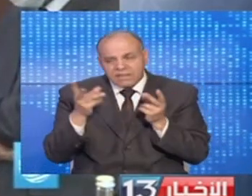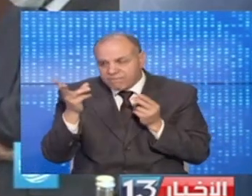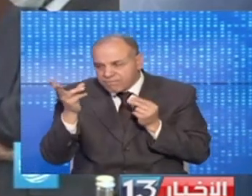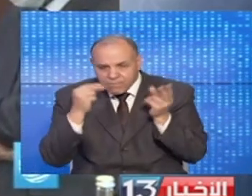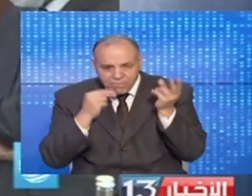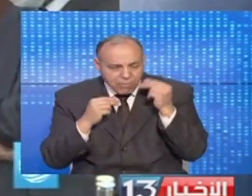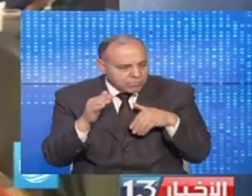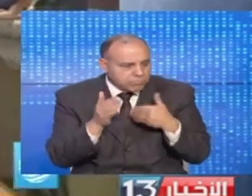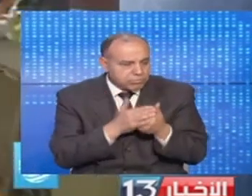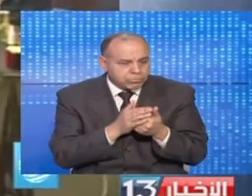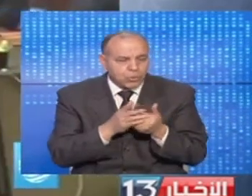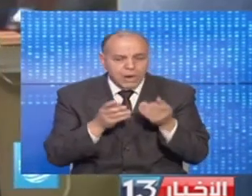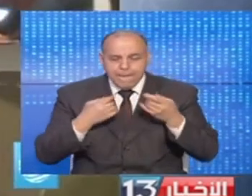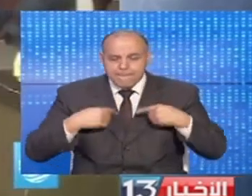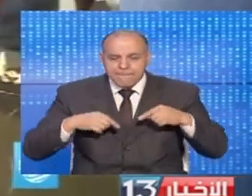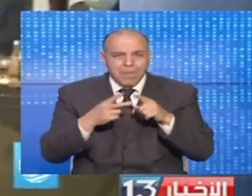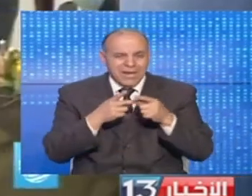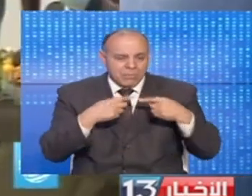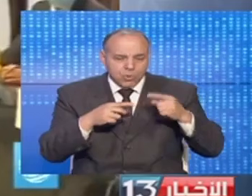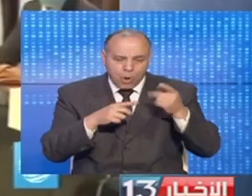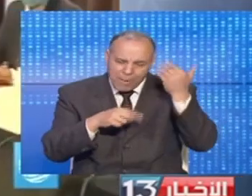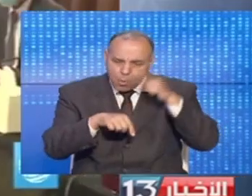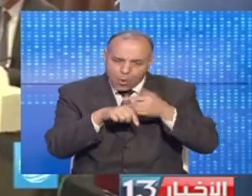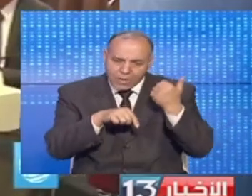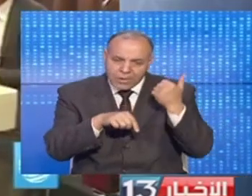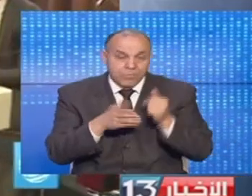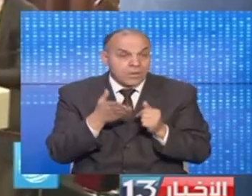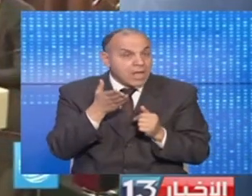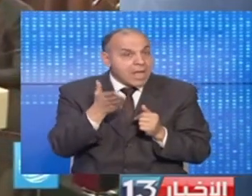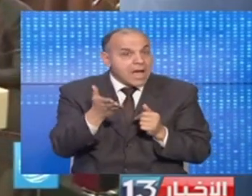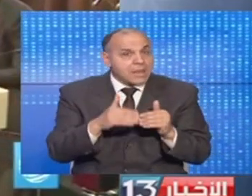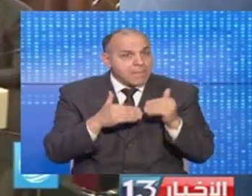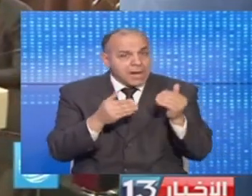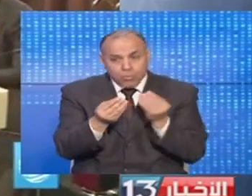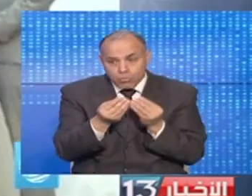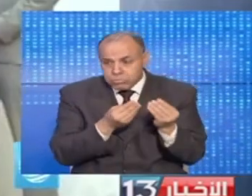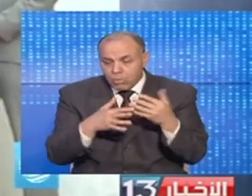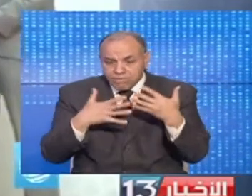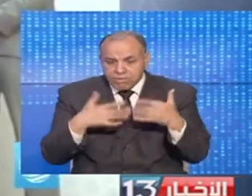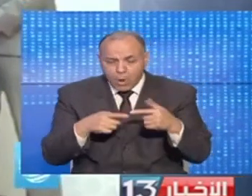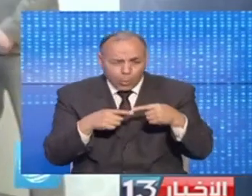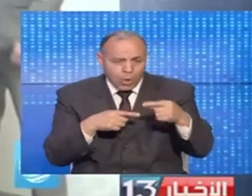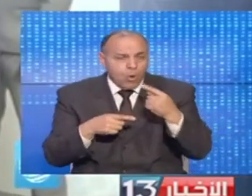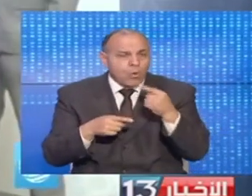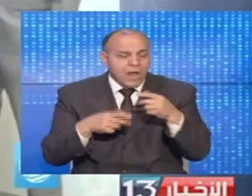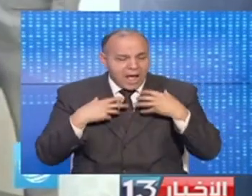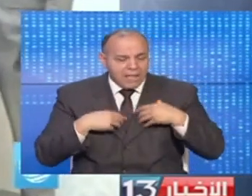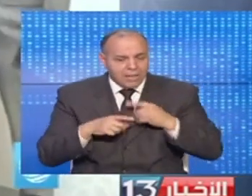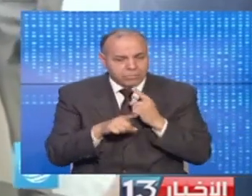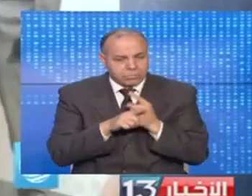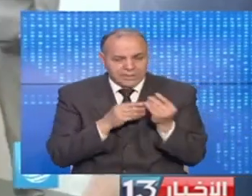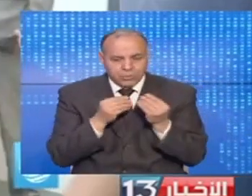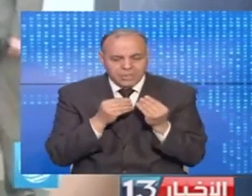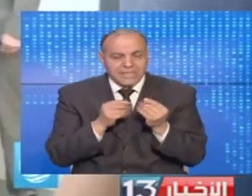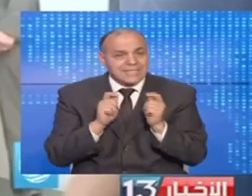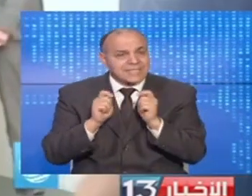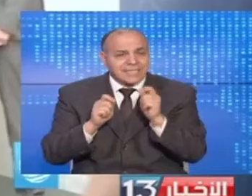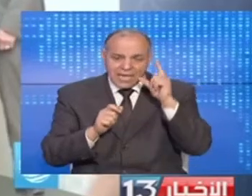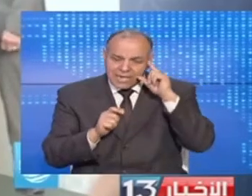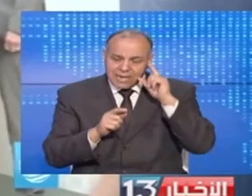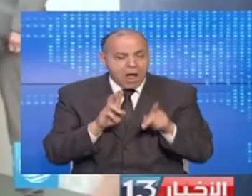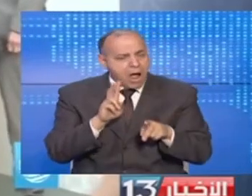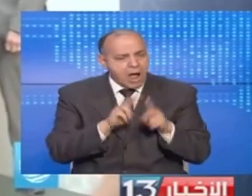التي توصل اليها المجلس ان خلال وبعد محادثات طويله اعتمد اعضاء ملتقى الحوار السياسي الليبي